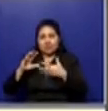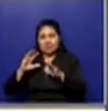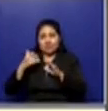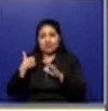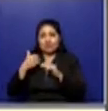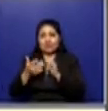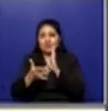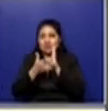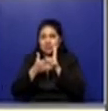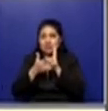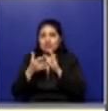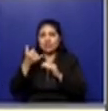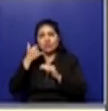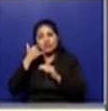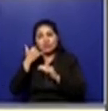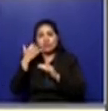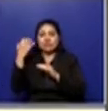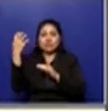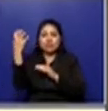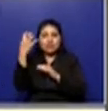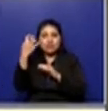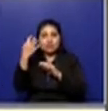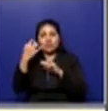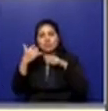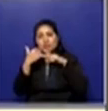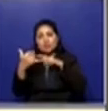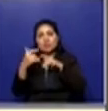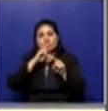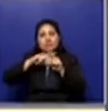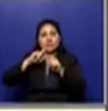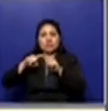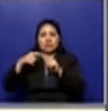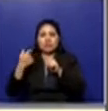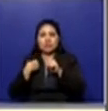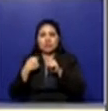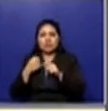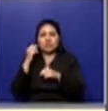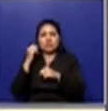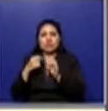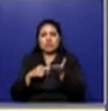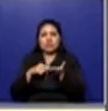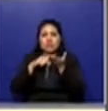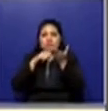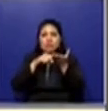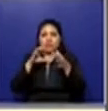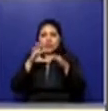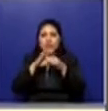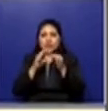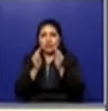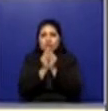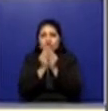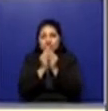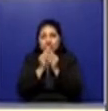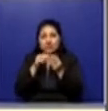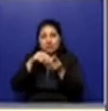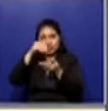ศการสื่อสารและโทรคมนาคมเสนอการพิจารณาผลการศึกษาขององค์กรกระจ